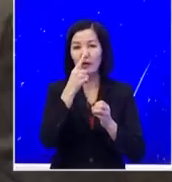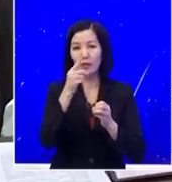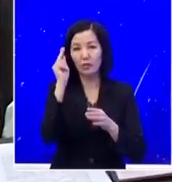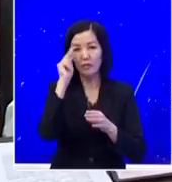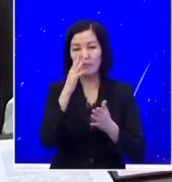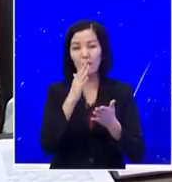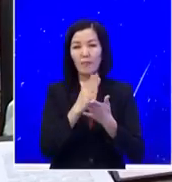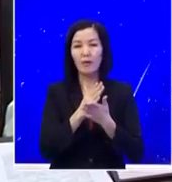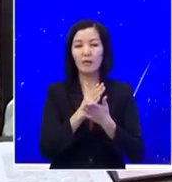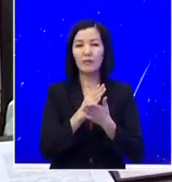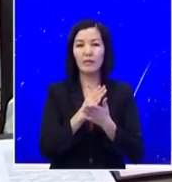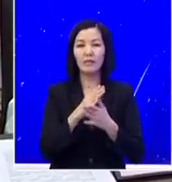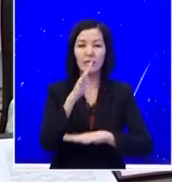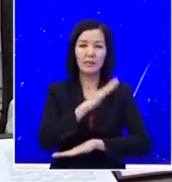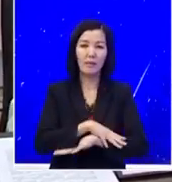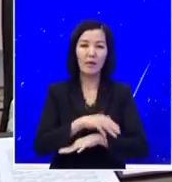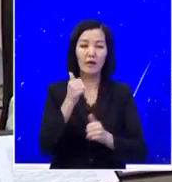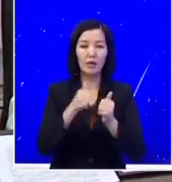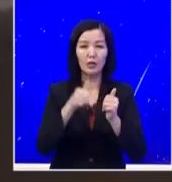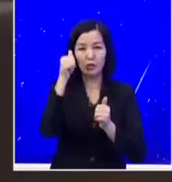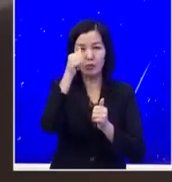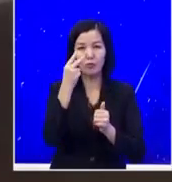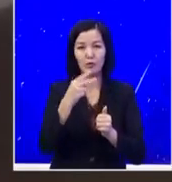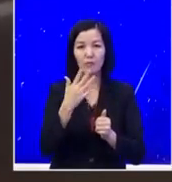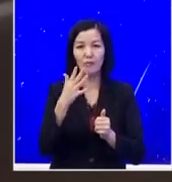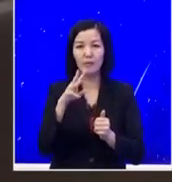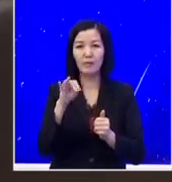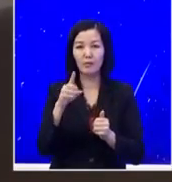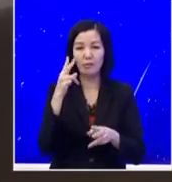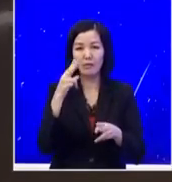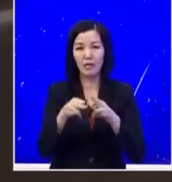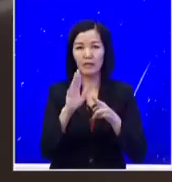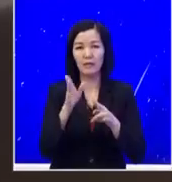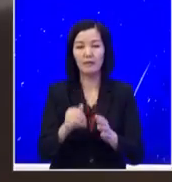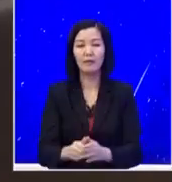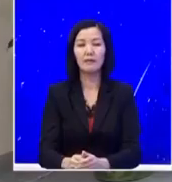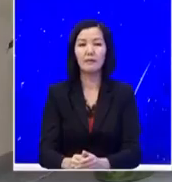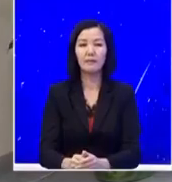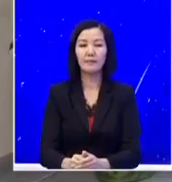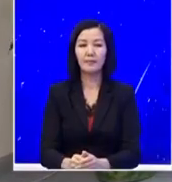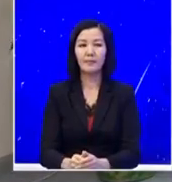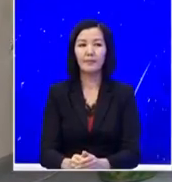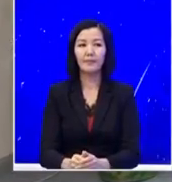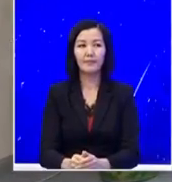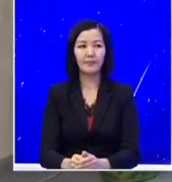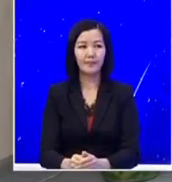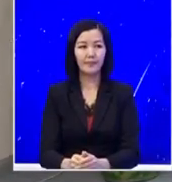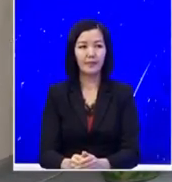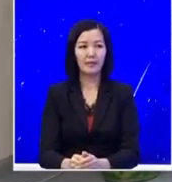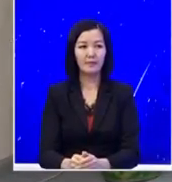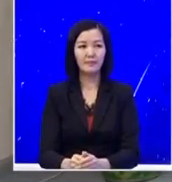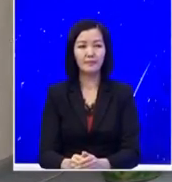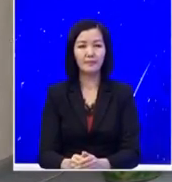білім алып жатыр. Олардың сабағы жылдағыдай 25 мамырда аяқталмақ. Амина Құдайберген, Жайық Құрманбаев, Жетісу